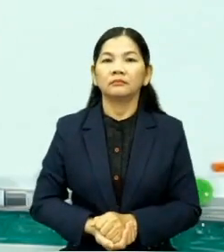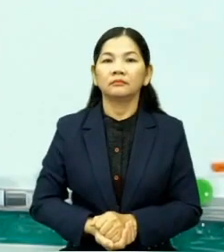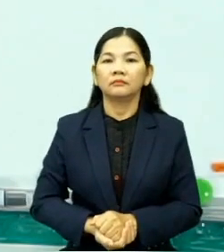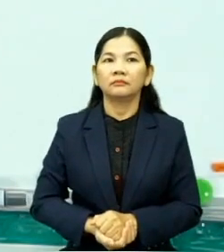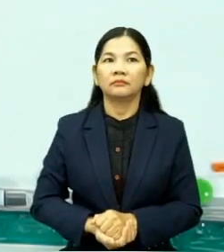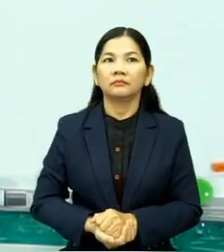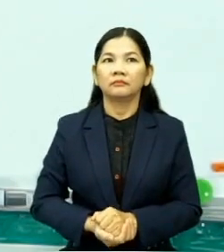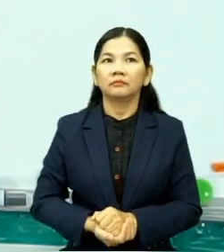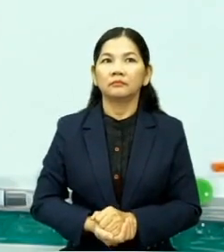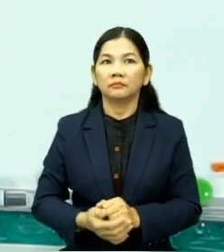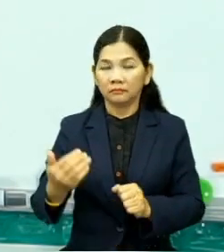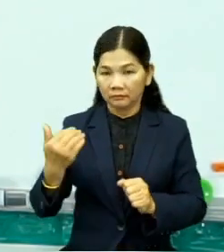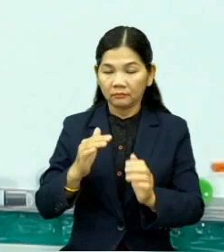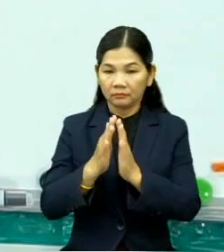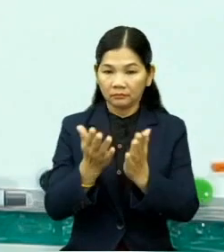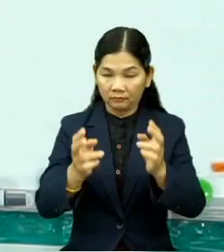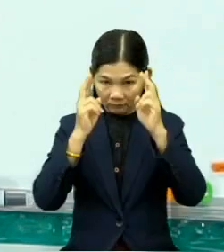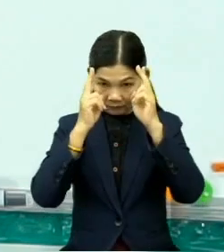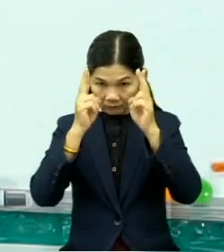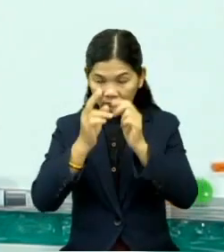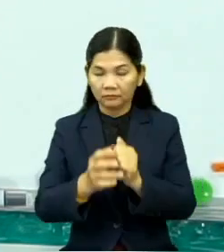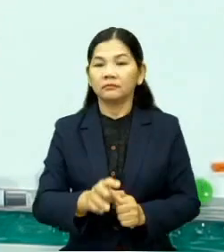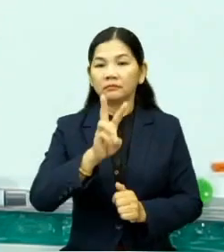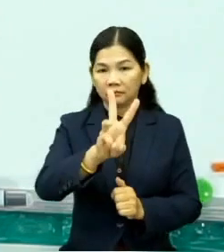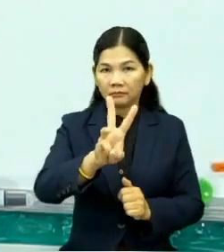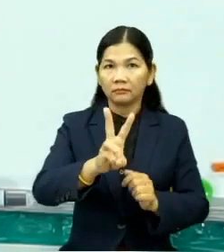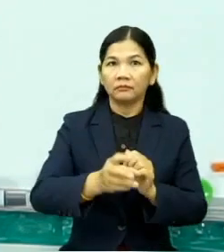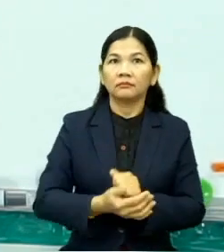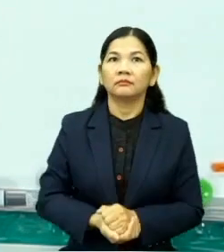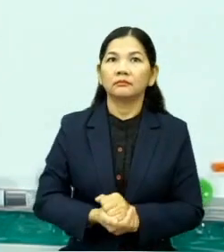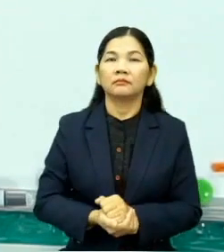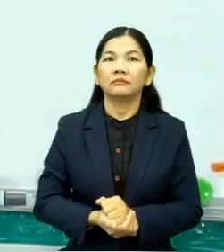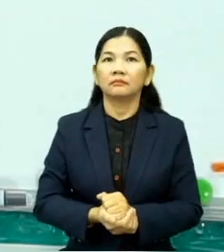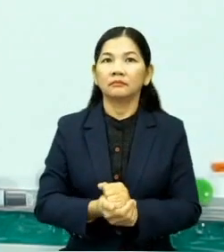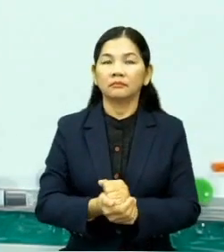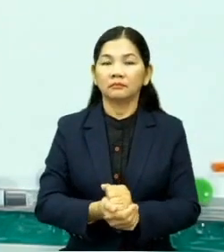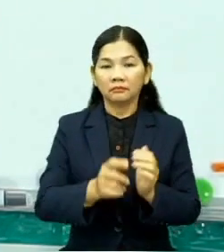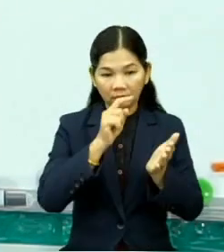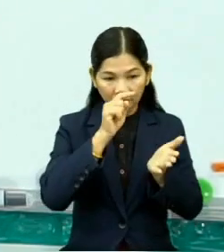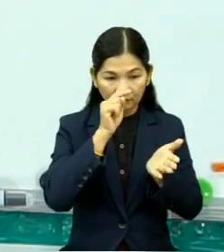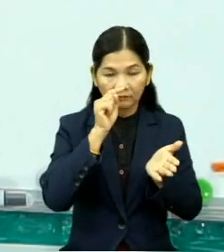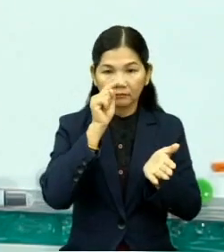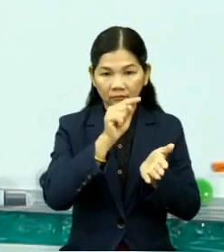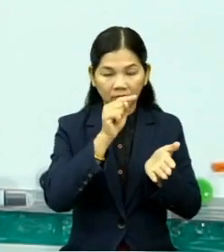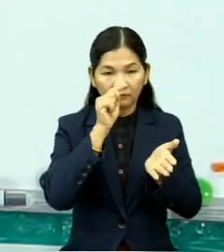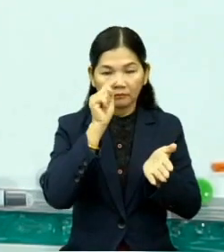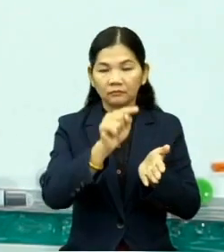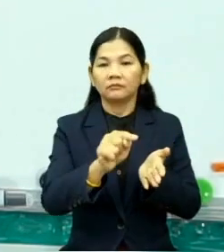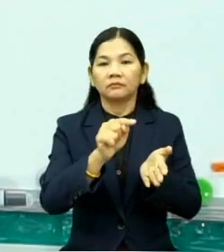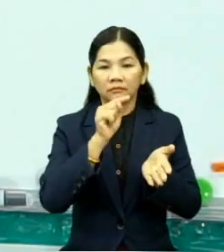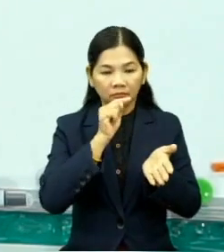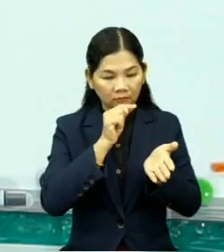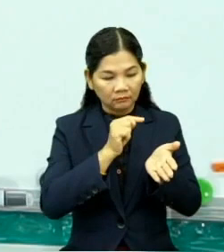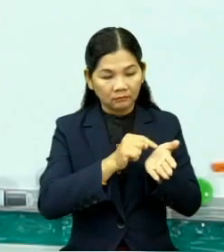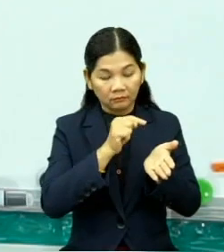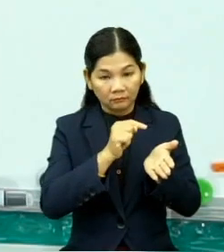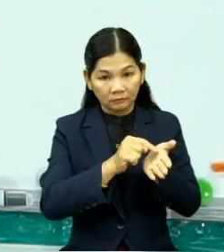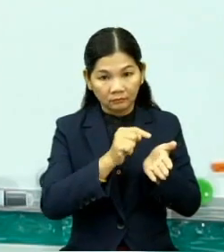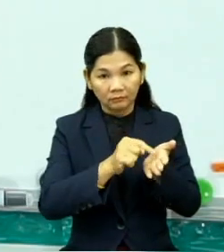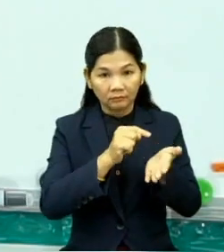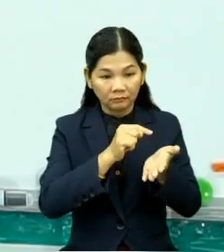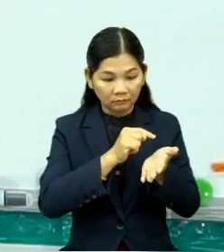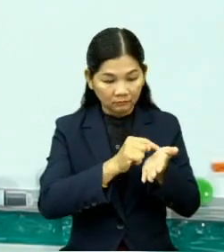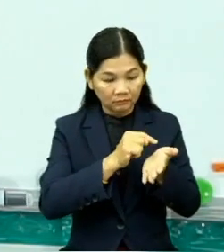hai chung phố con đài miền sẽ phơi sạc xa cô thân ạ thị bấy cha con á chồng ơ là con ná con á chồng chồng ơ tám